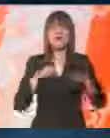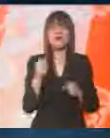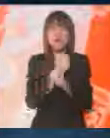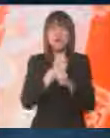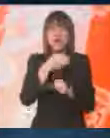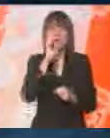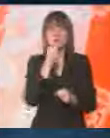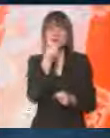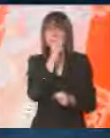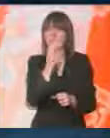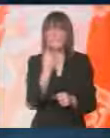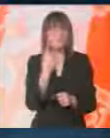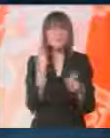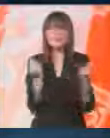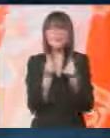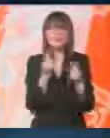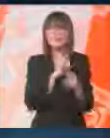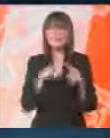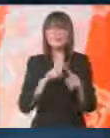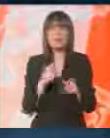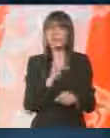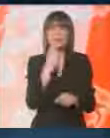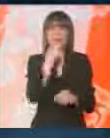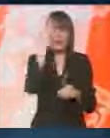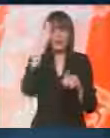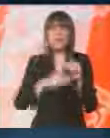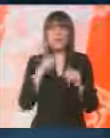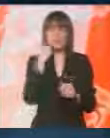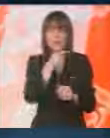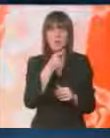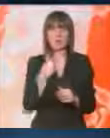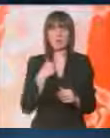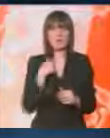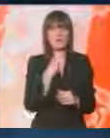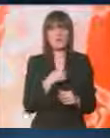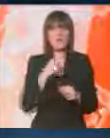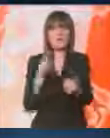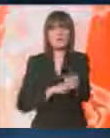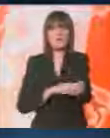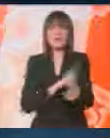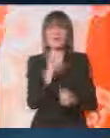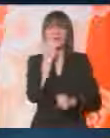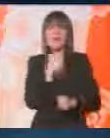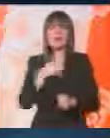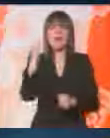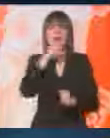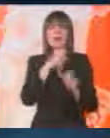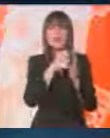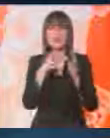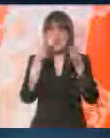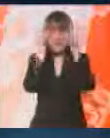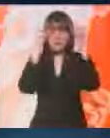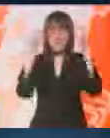pitali se šta nam se desilo i zbog čega. I nekako nismo videli kraje tome, odnosno mene strašno nervirala ta nepravda, te laži koje se dalje